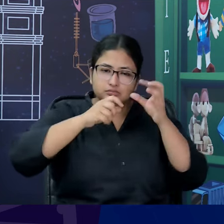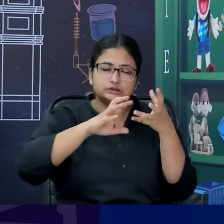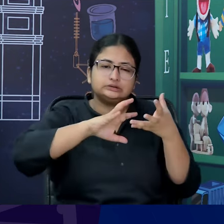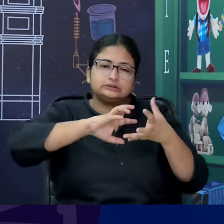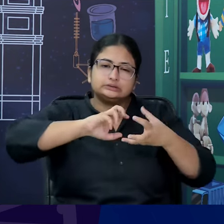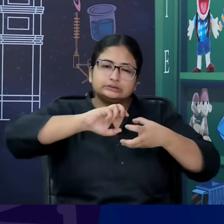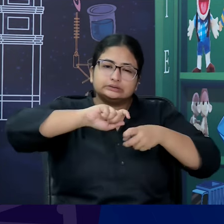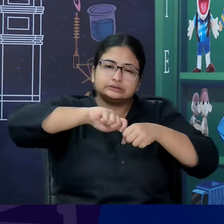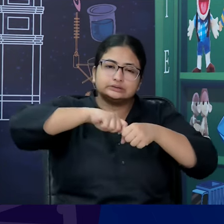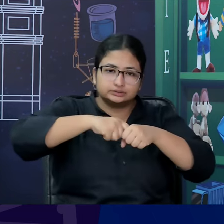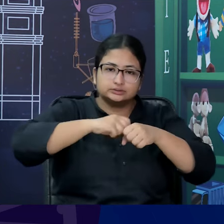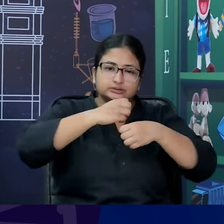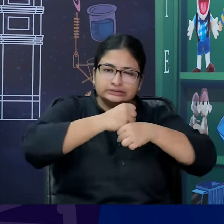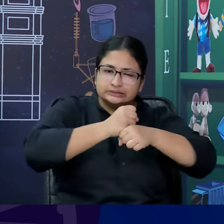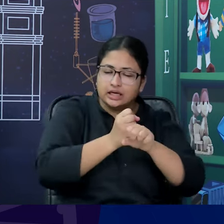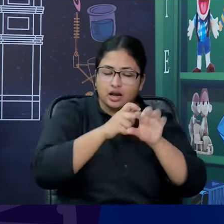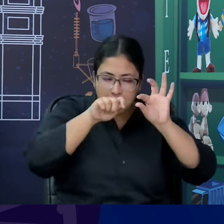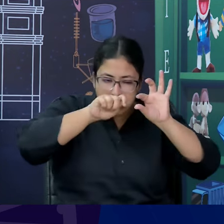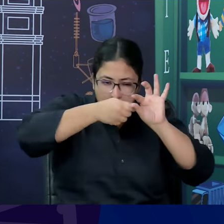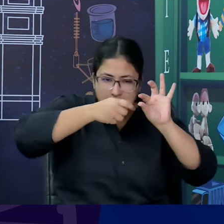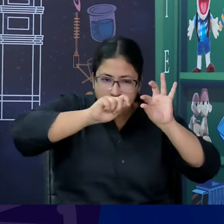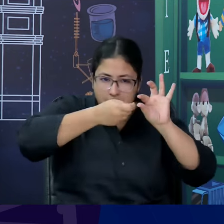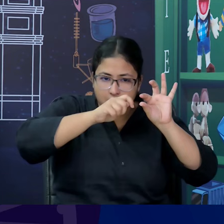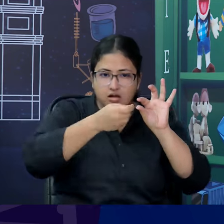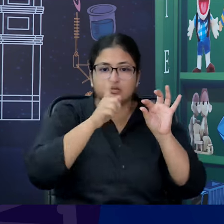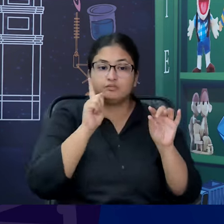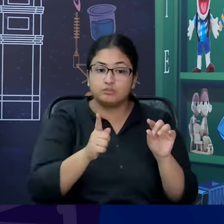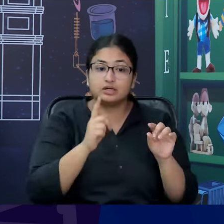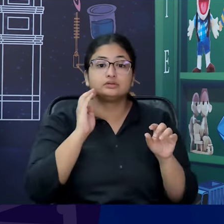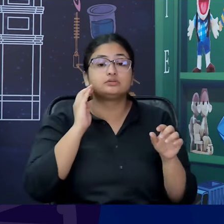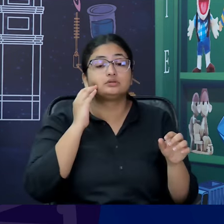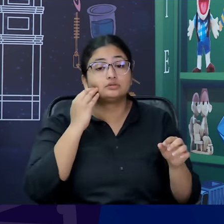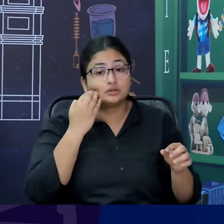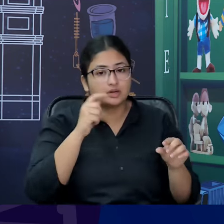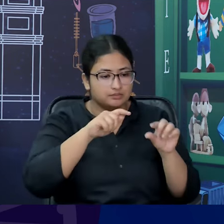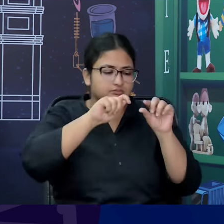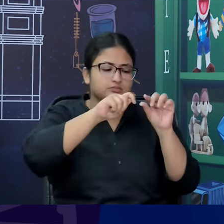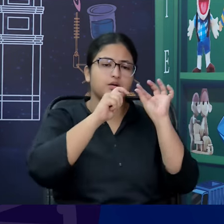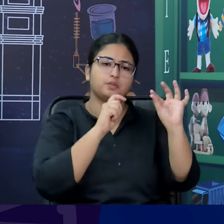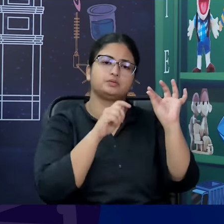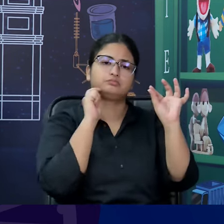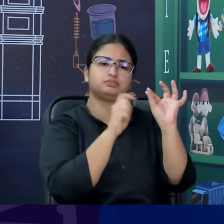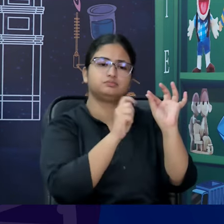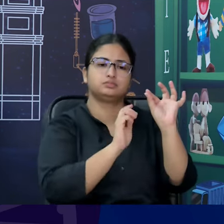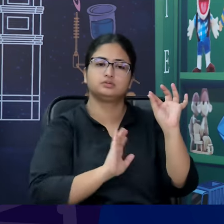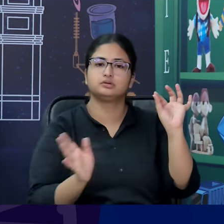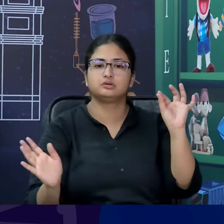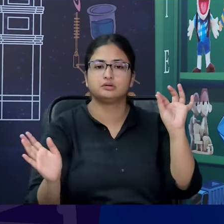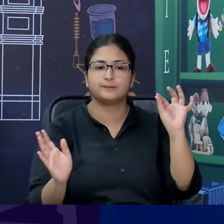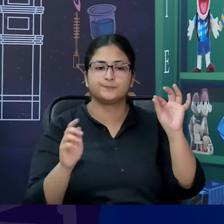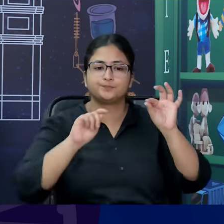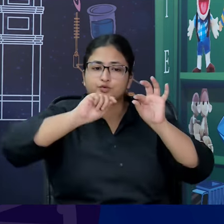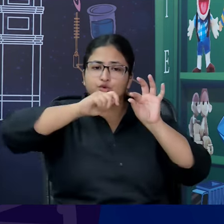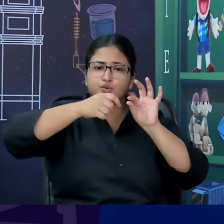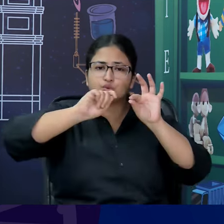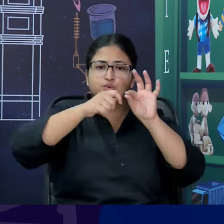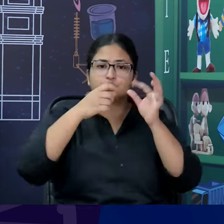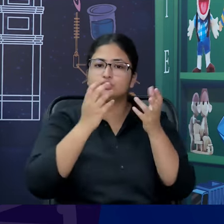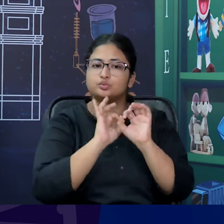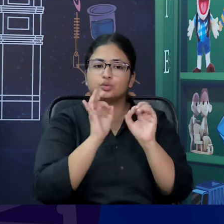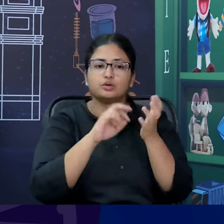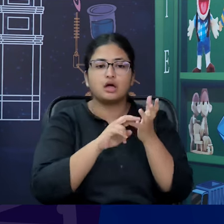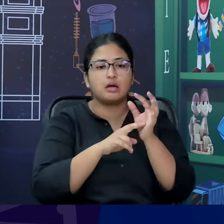ग्रिप अच्छे से बना लेता है जी लेकिन जब आप पेच को कसते नहीं है अपनी बात जबरदस्ती मनवा हैं तो जबरदस्ती मनवाने का